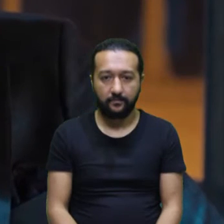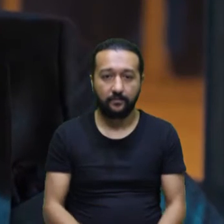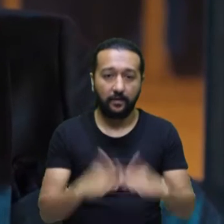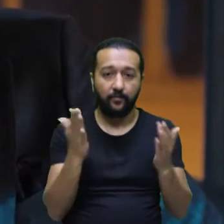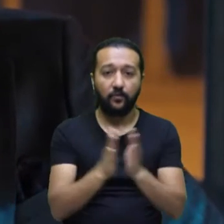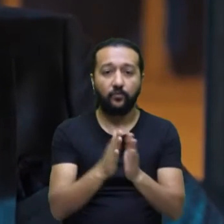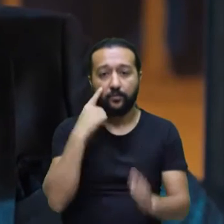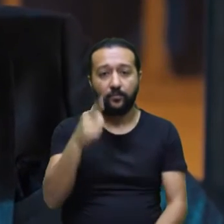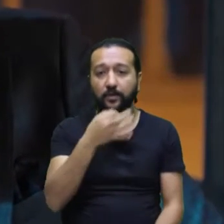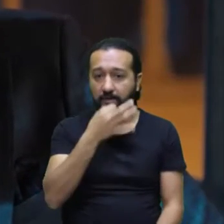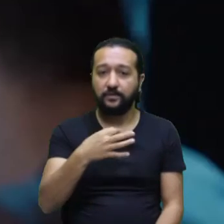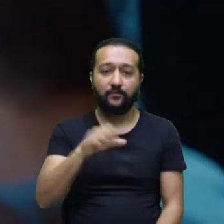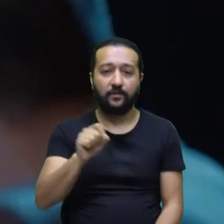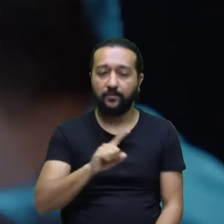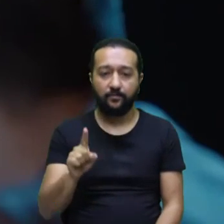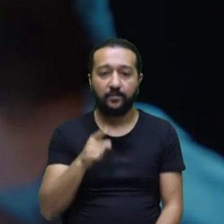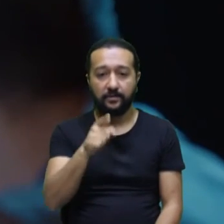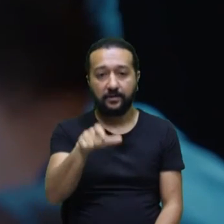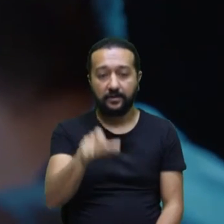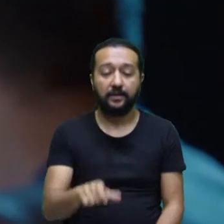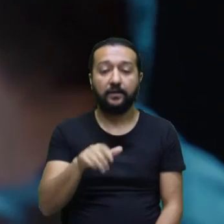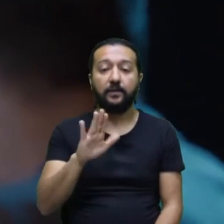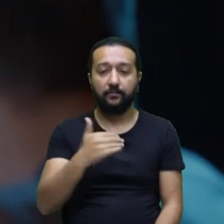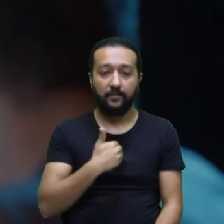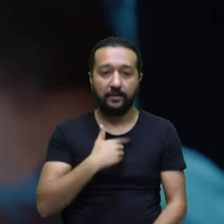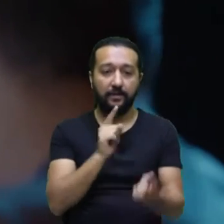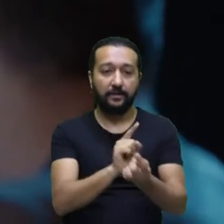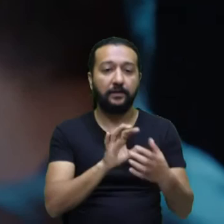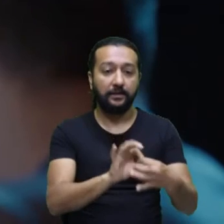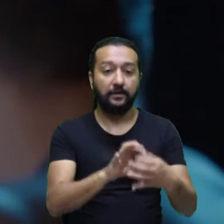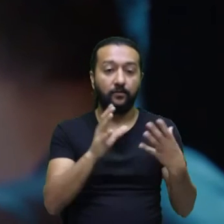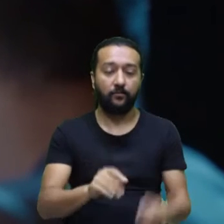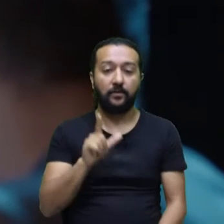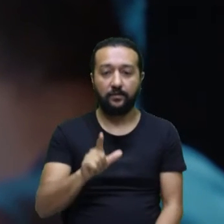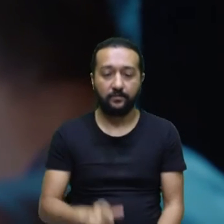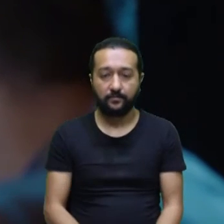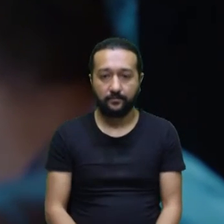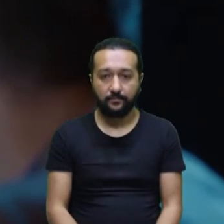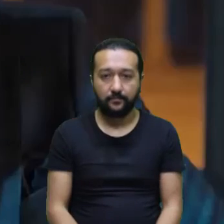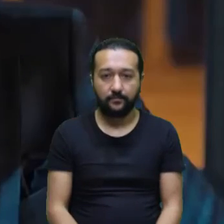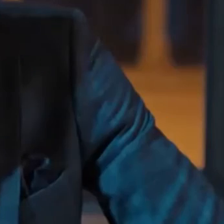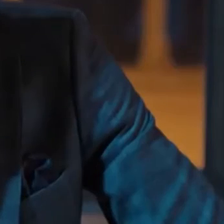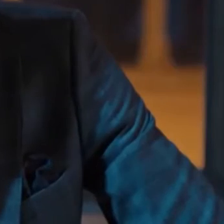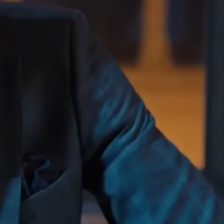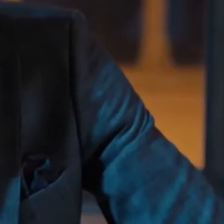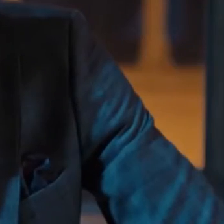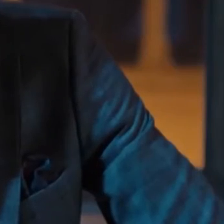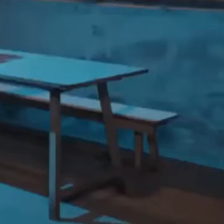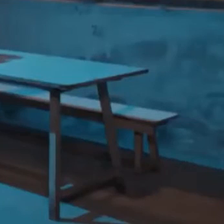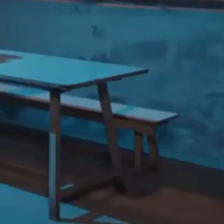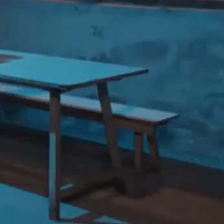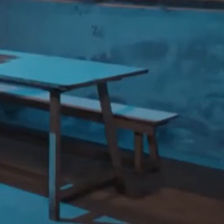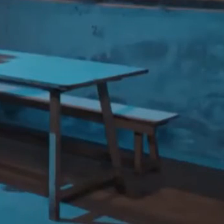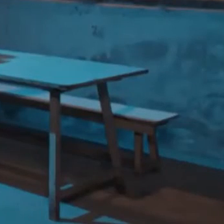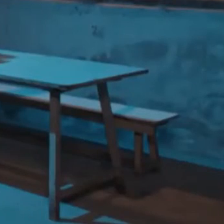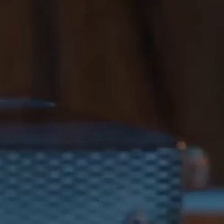Ama kusura bakma, buna izin veremem. Sana değil, bana itaat etmeliler. Asya imayla alaycı bakan gözlerini ona